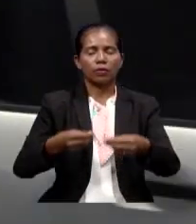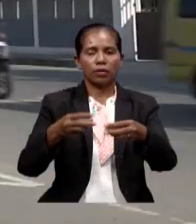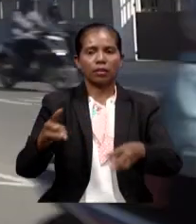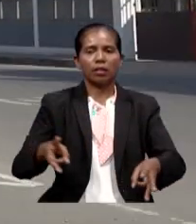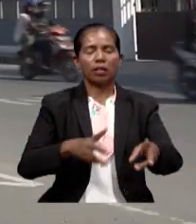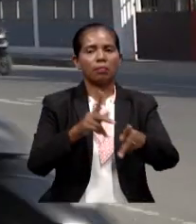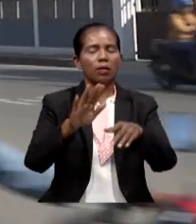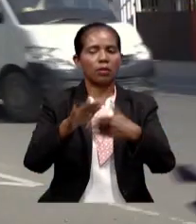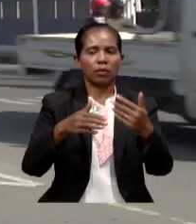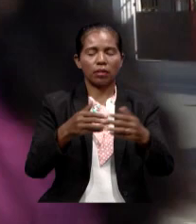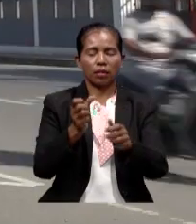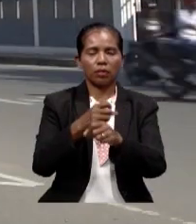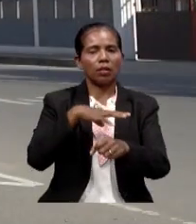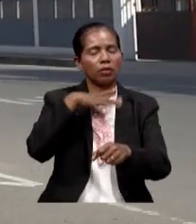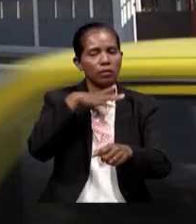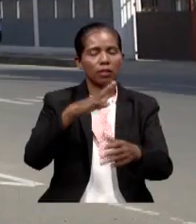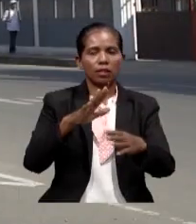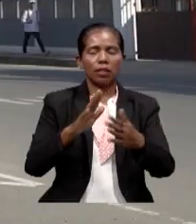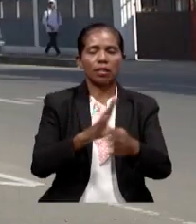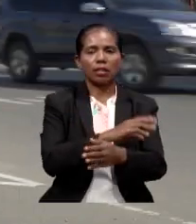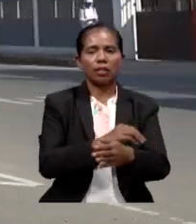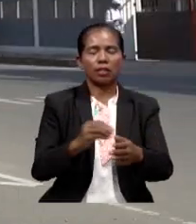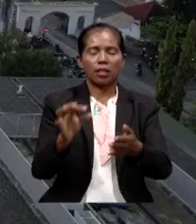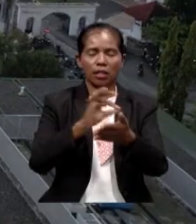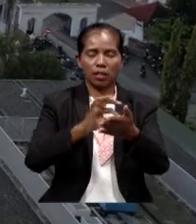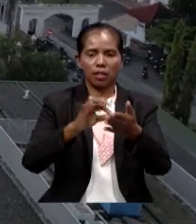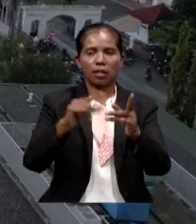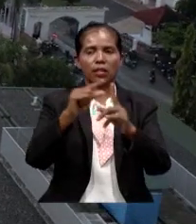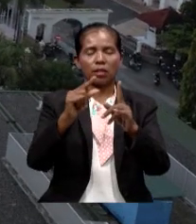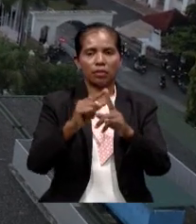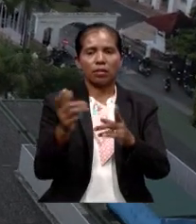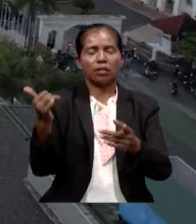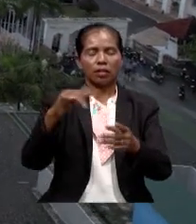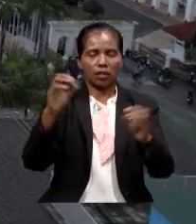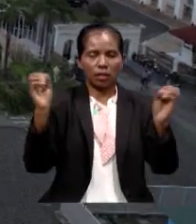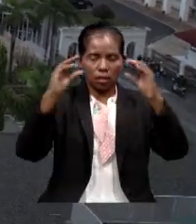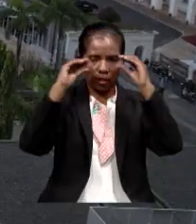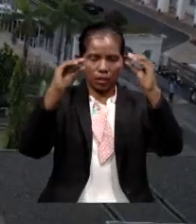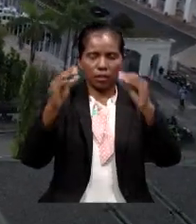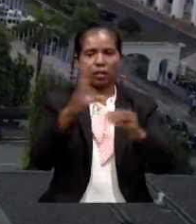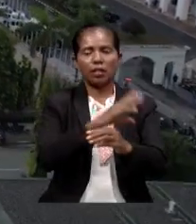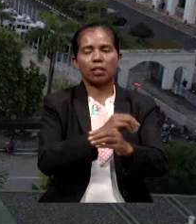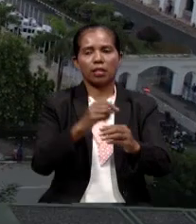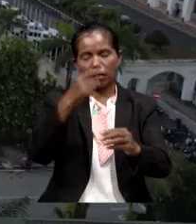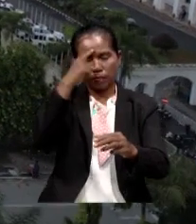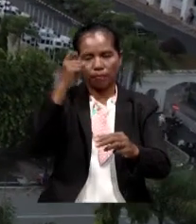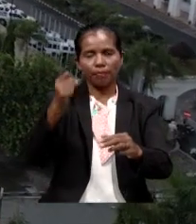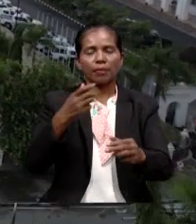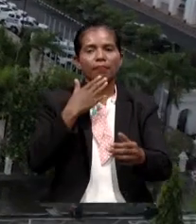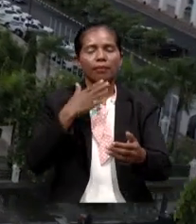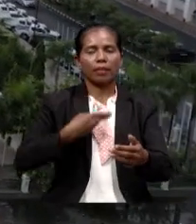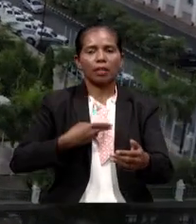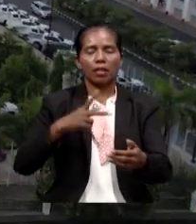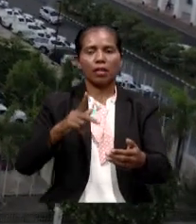atu halo fuer iha sidadi liu-liu sira nebe hakerek liofuan sira nebe la edukativu iha paredi amane hahalo ema nebe